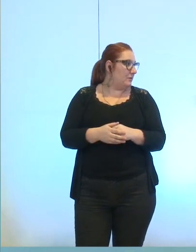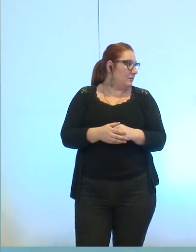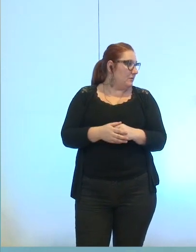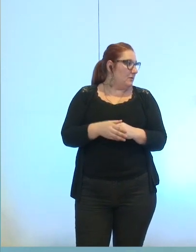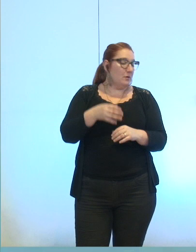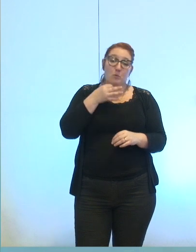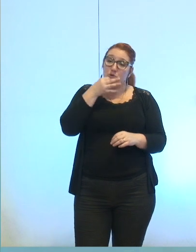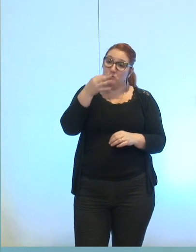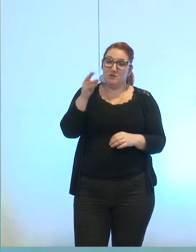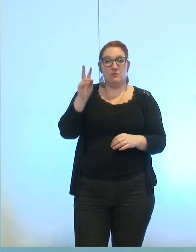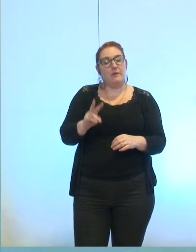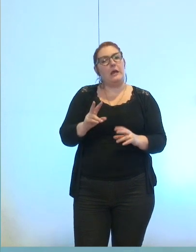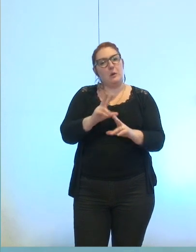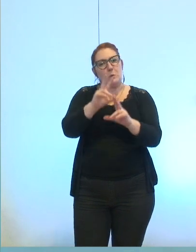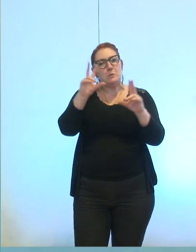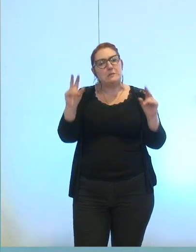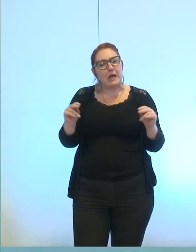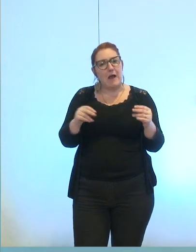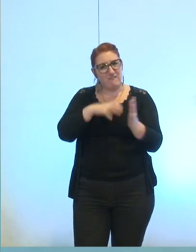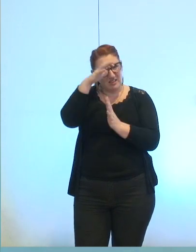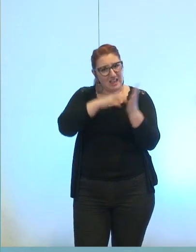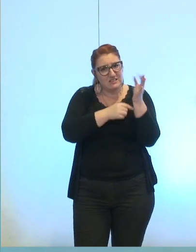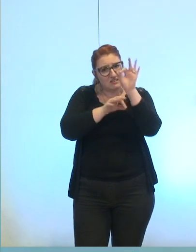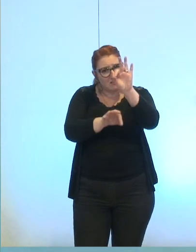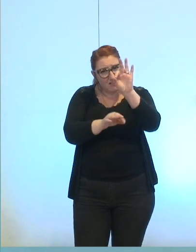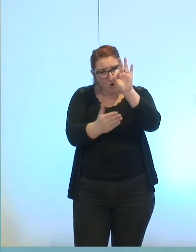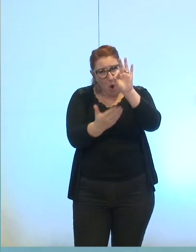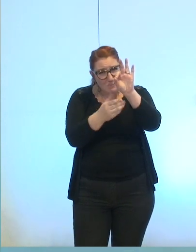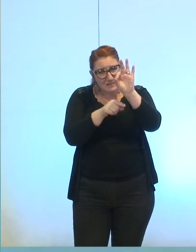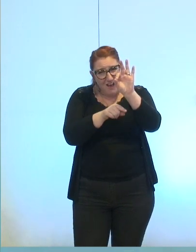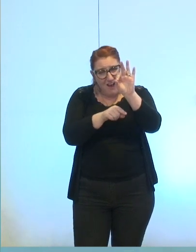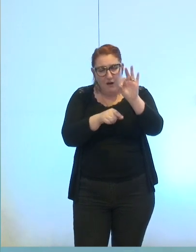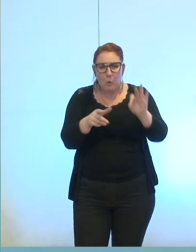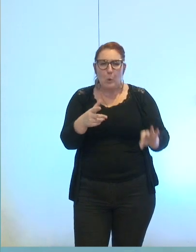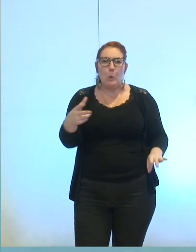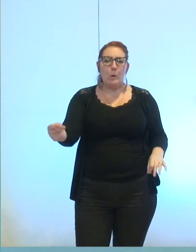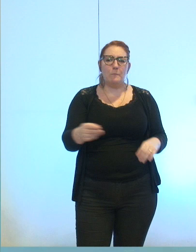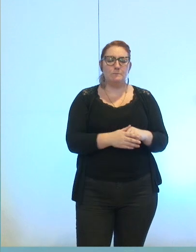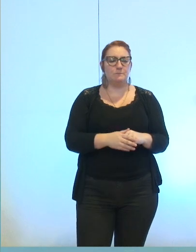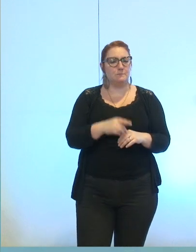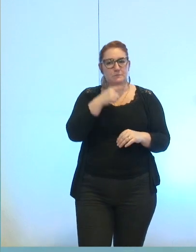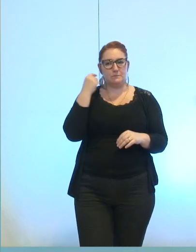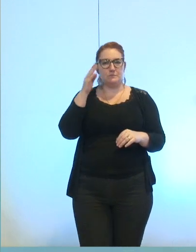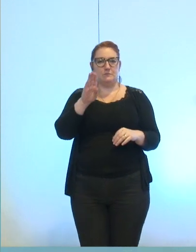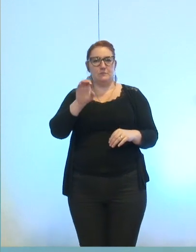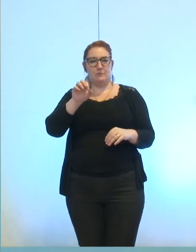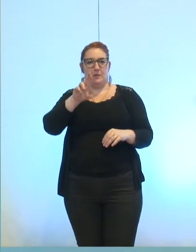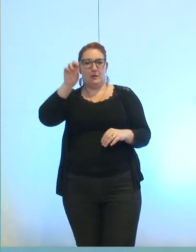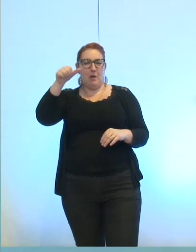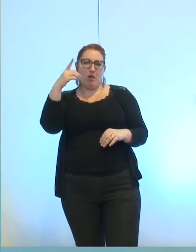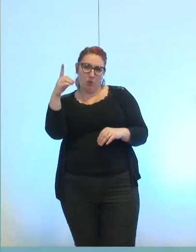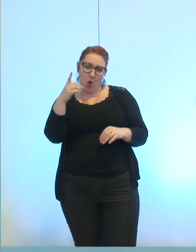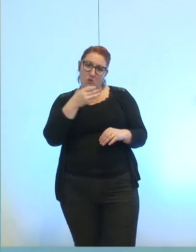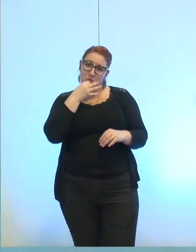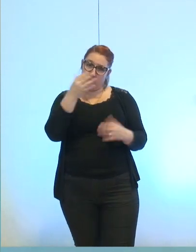vuel c'est grave de produire des choses de cette manière Olivier Bertrand parle de nous dit